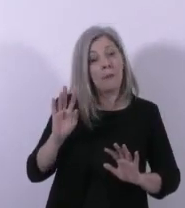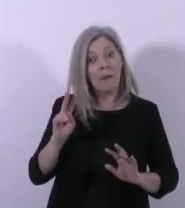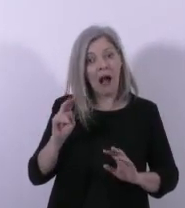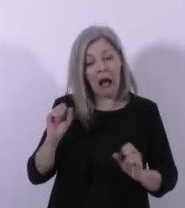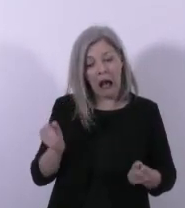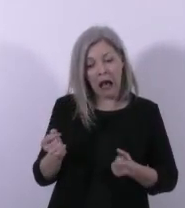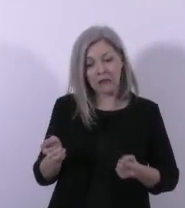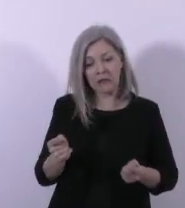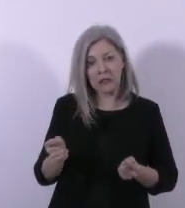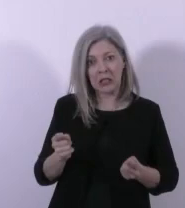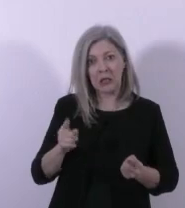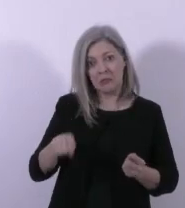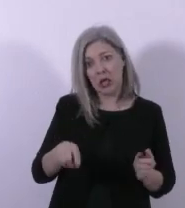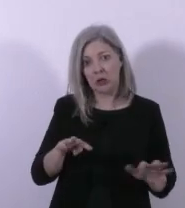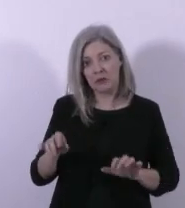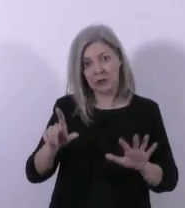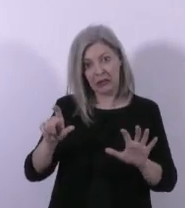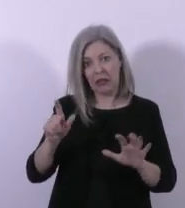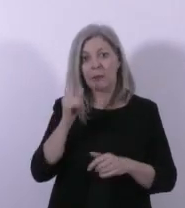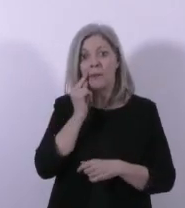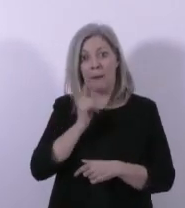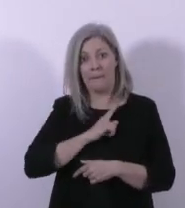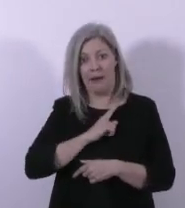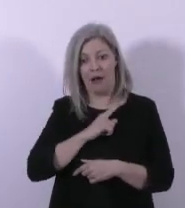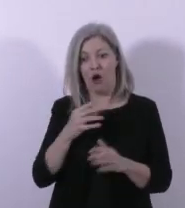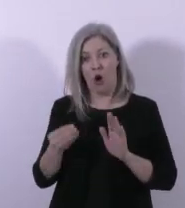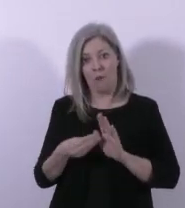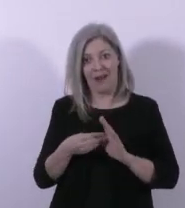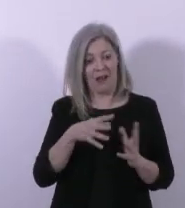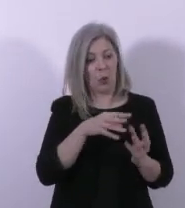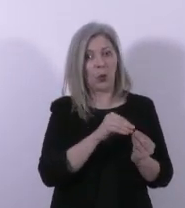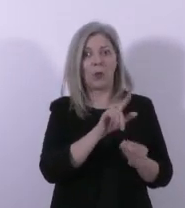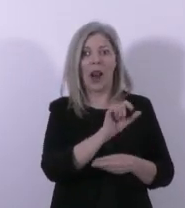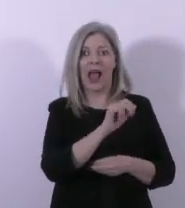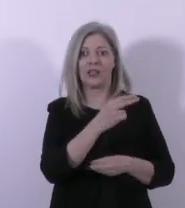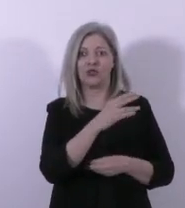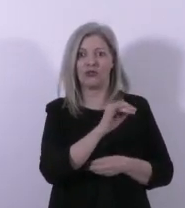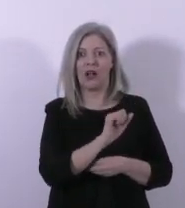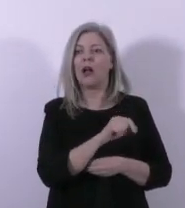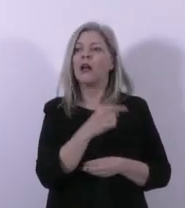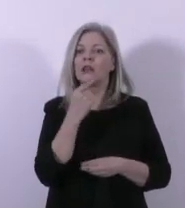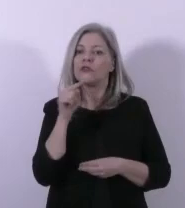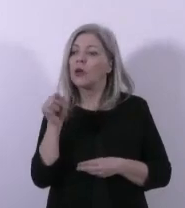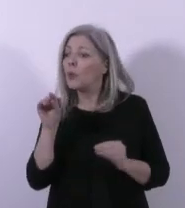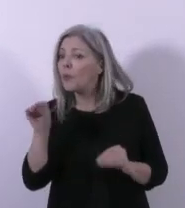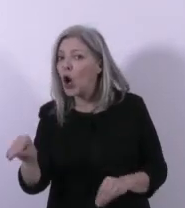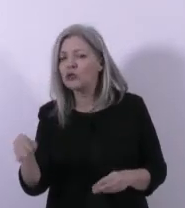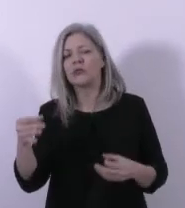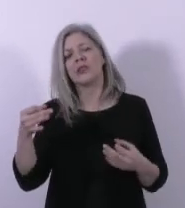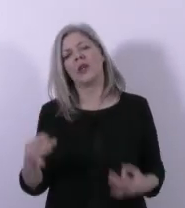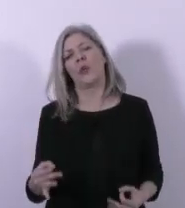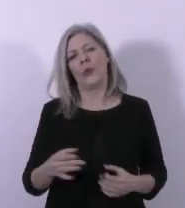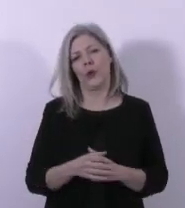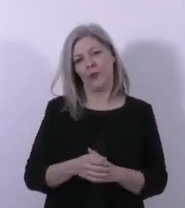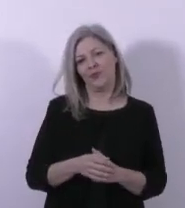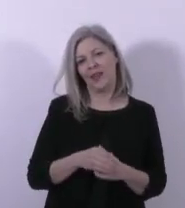anni 70, mio padre, operaio del gruppo Lancia, diceva è il posto sicuro. È un